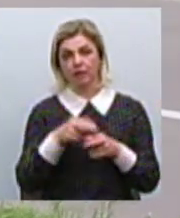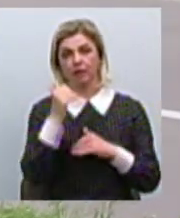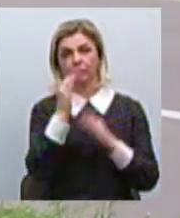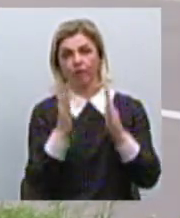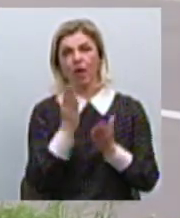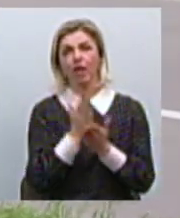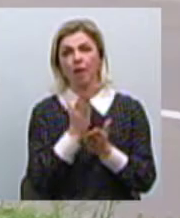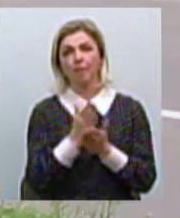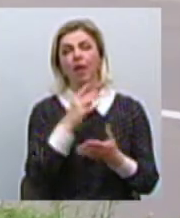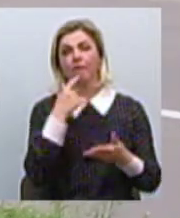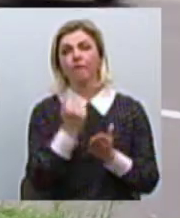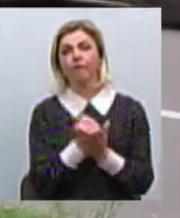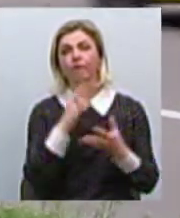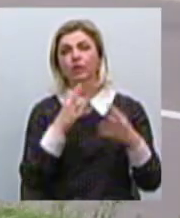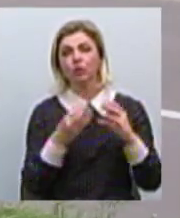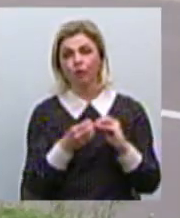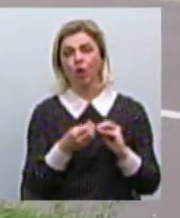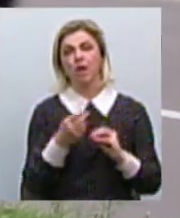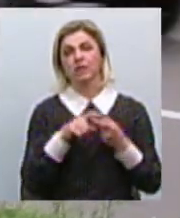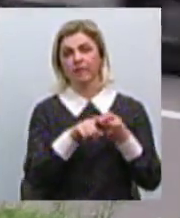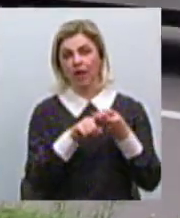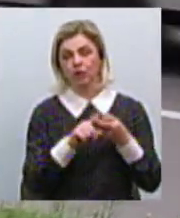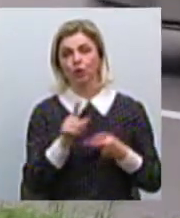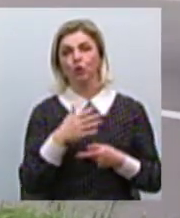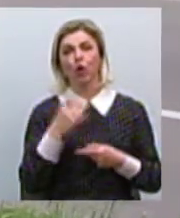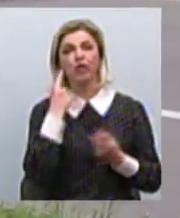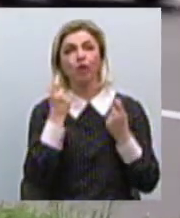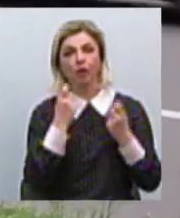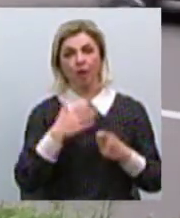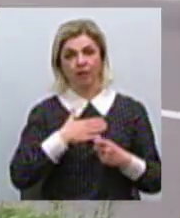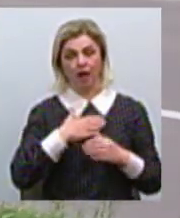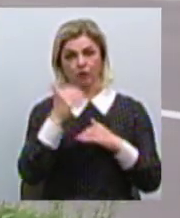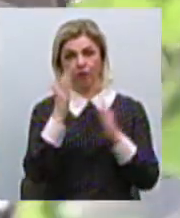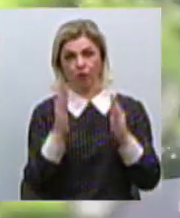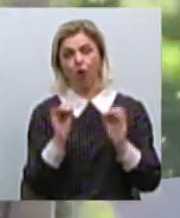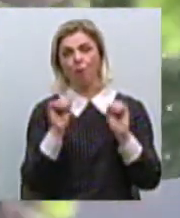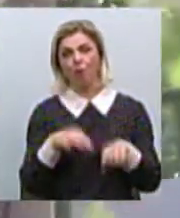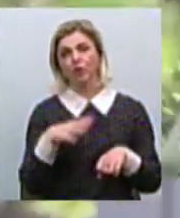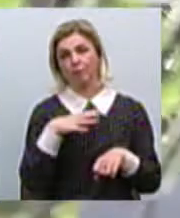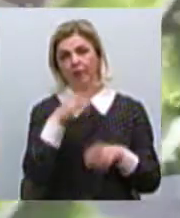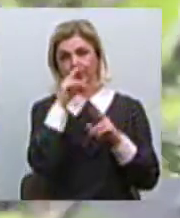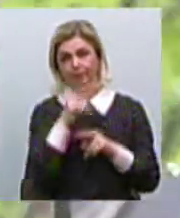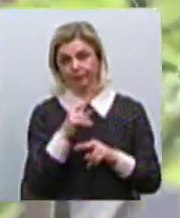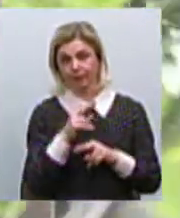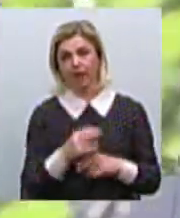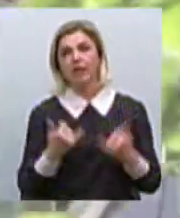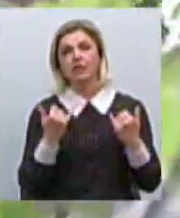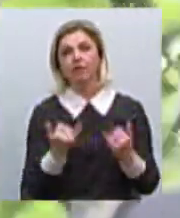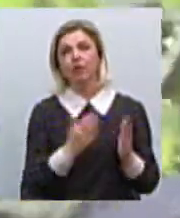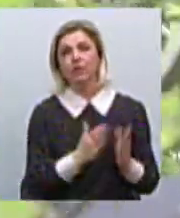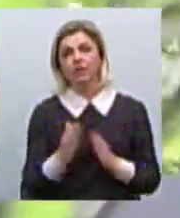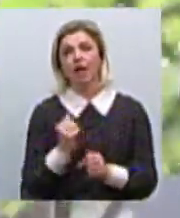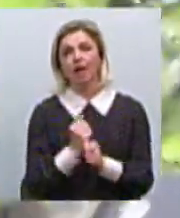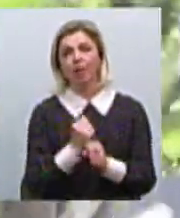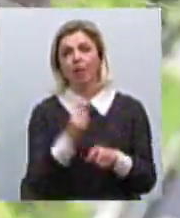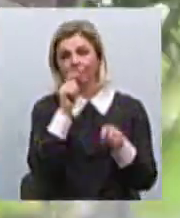висновок Держспецзв'язку про те, що дані з нашого комплексу не можуть бути спотворені. Від сьогодні система працюватиме в